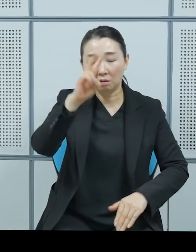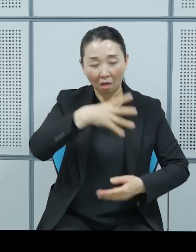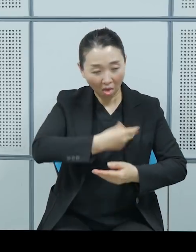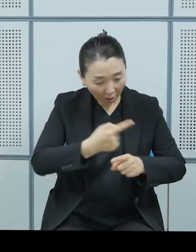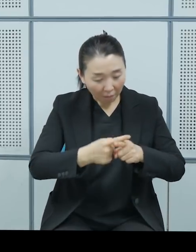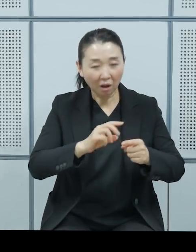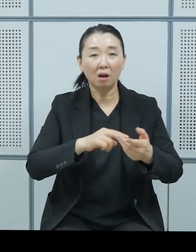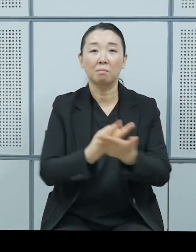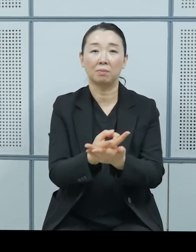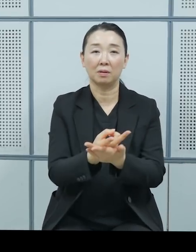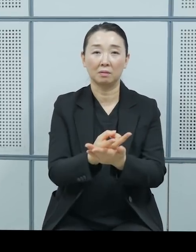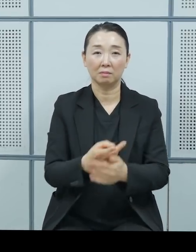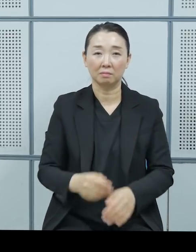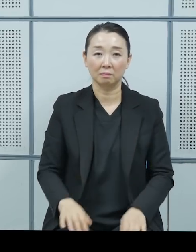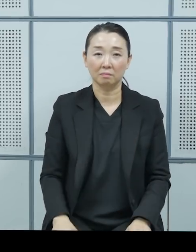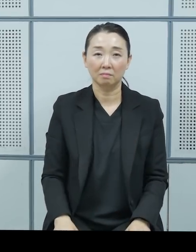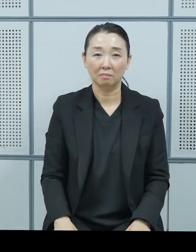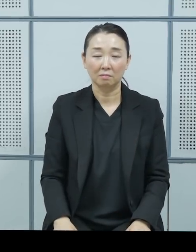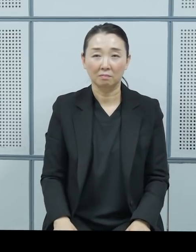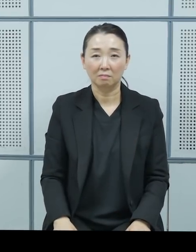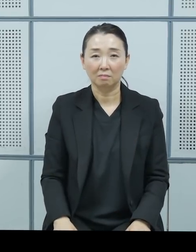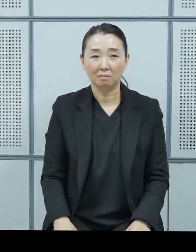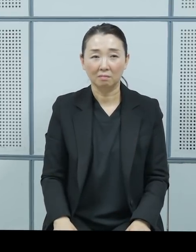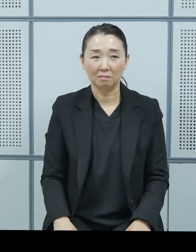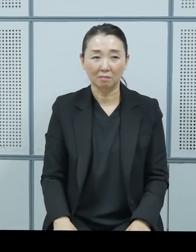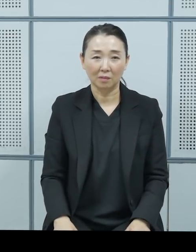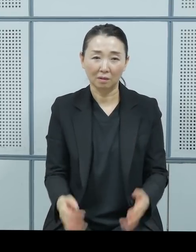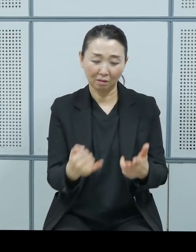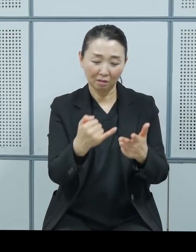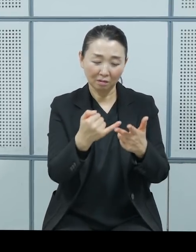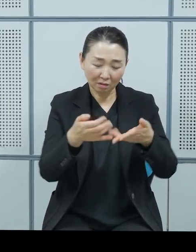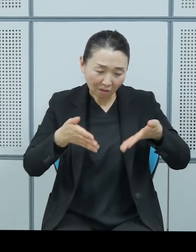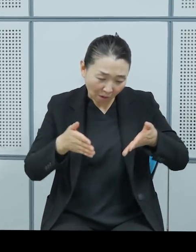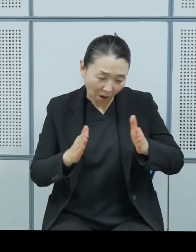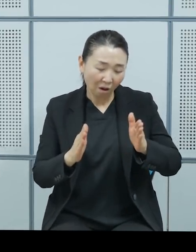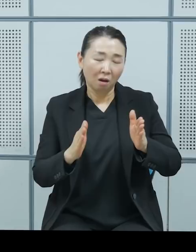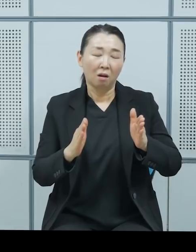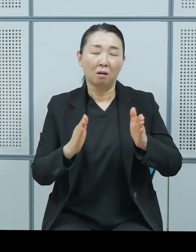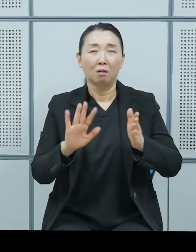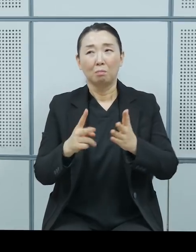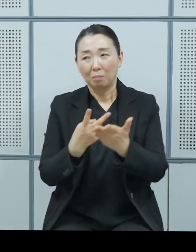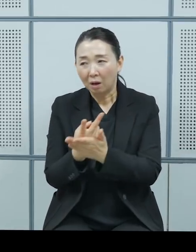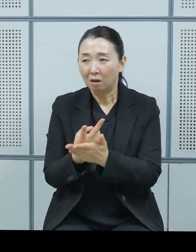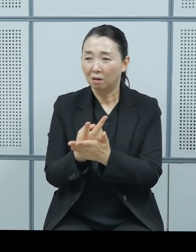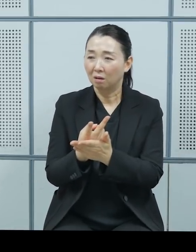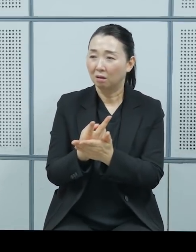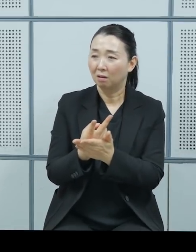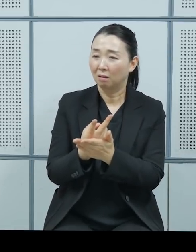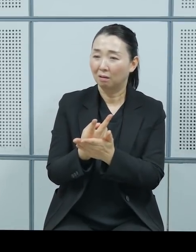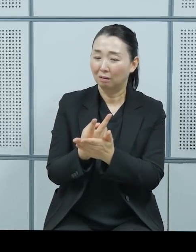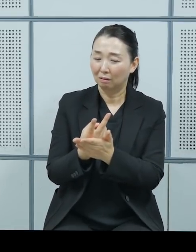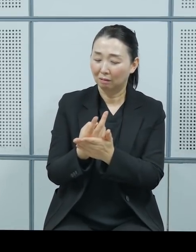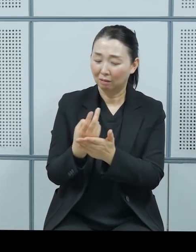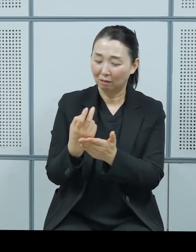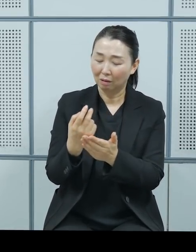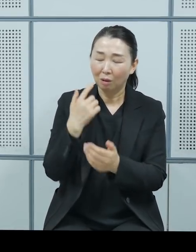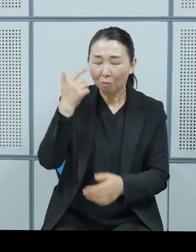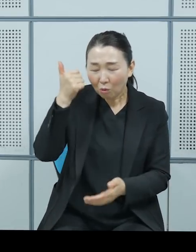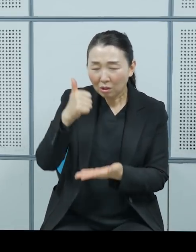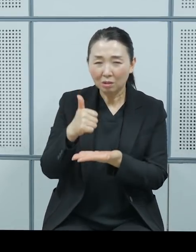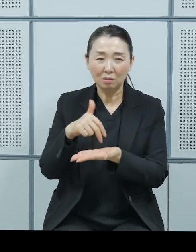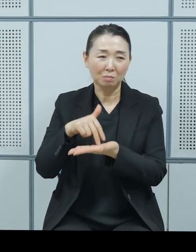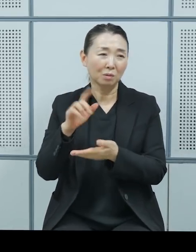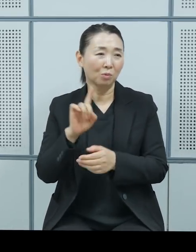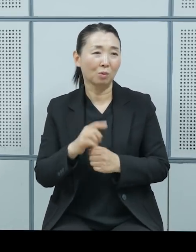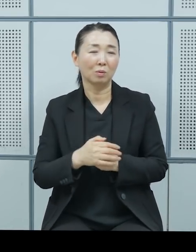거예요. 아니 그 갓난쟁이 셋째 태어나자마자인데 목사님이 얼마나 그래서 앞이 제가 이제 깜깜하셨을까요? 키울 수